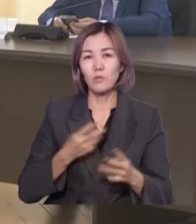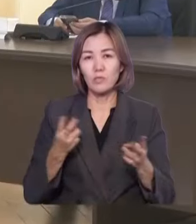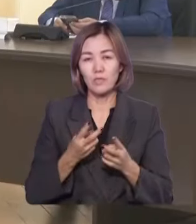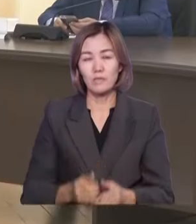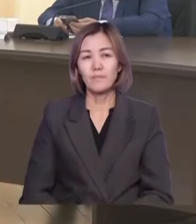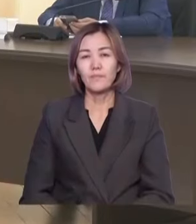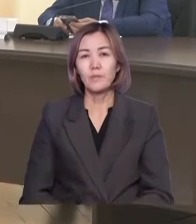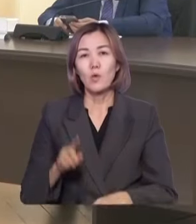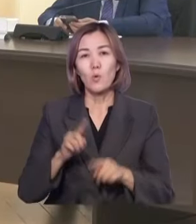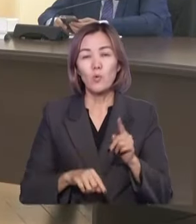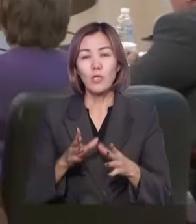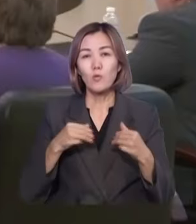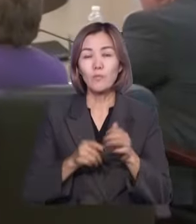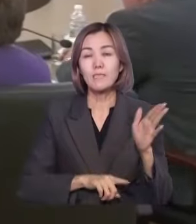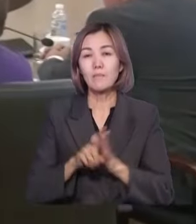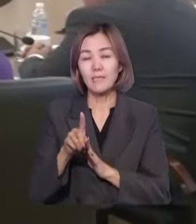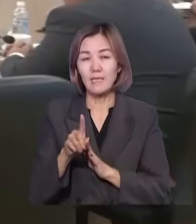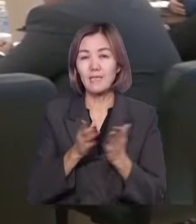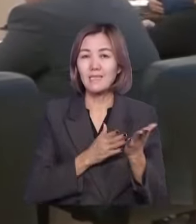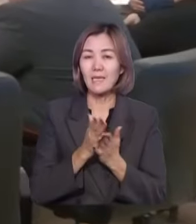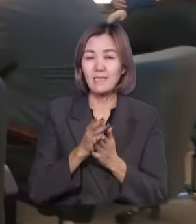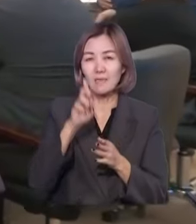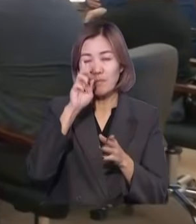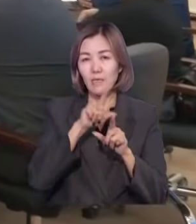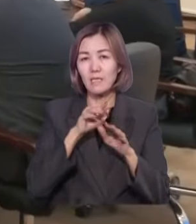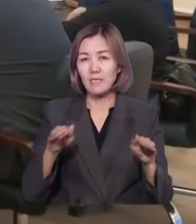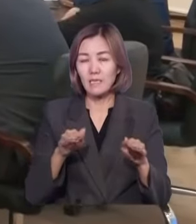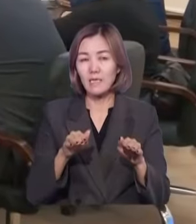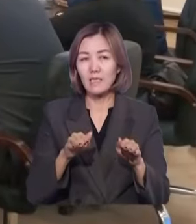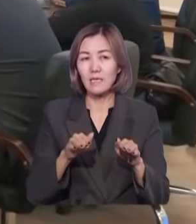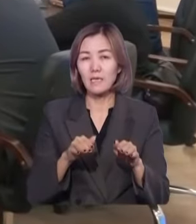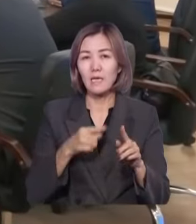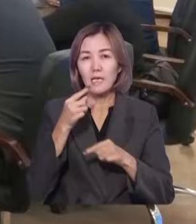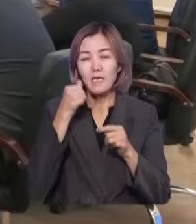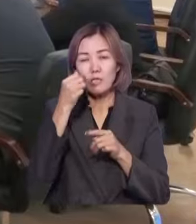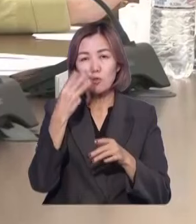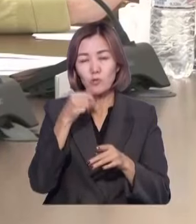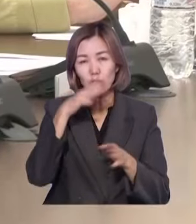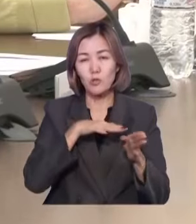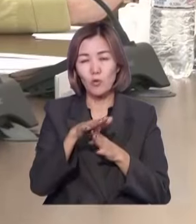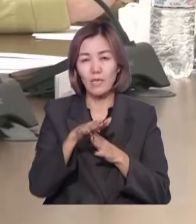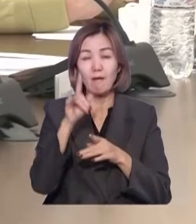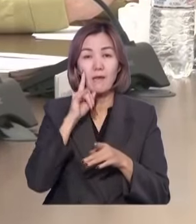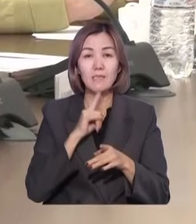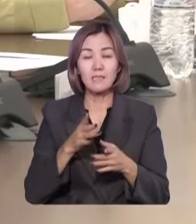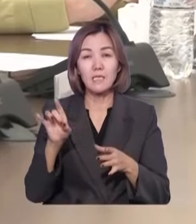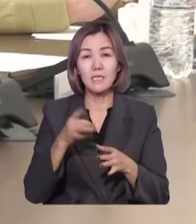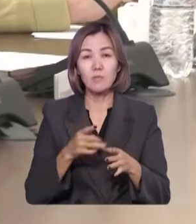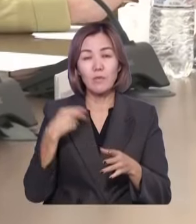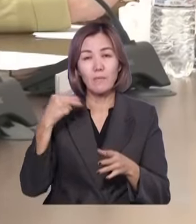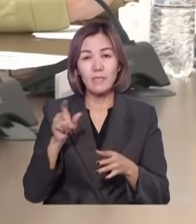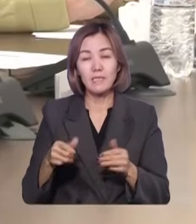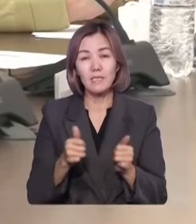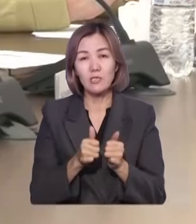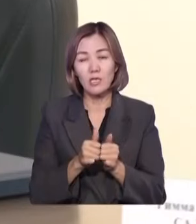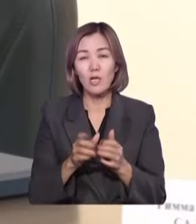отбасынан басталады. Қазақстанның отбасылық саясатты мемлекеттік деңгейде қолға алғанына келер жылы 30 жыл толады. Қазақстан Республикасы президенті